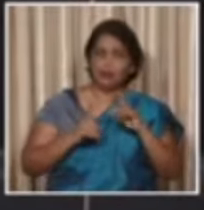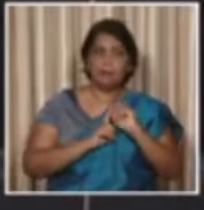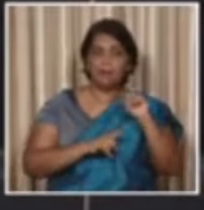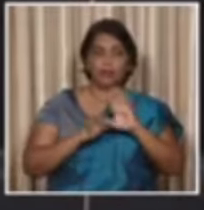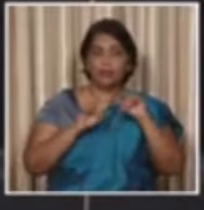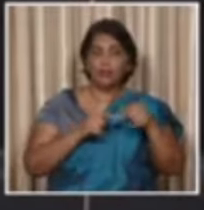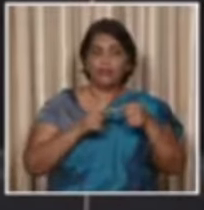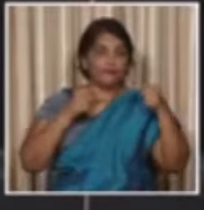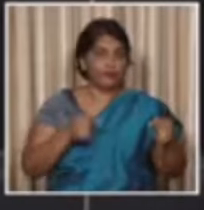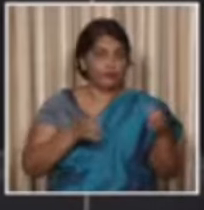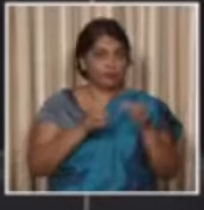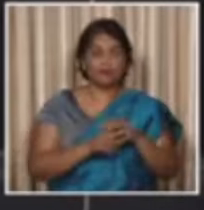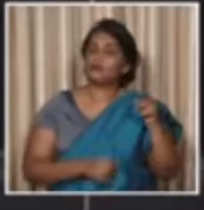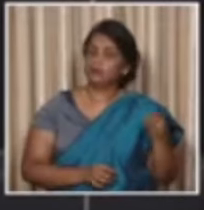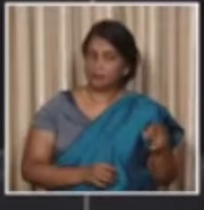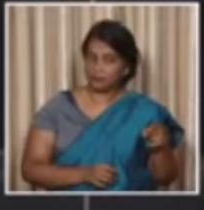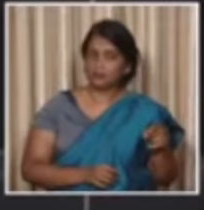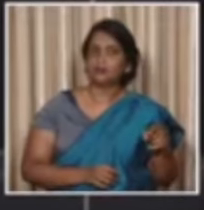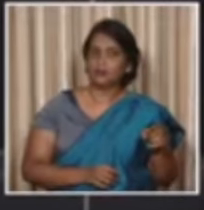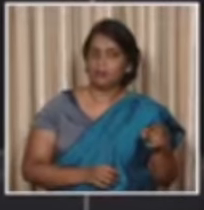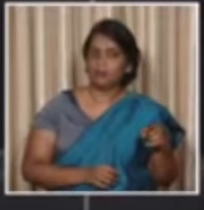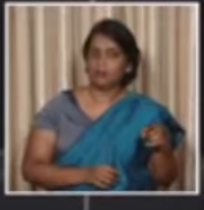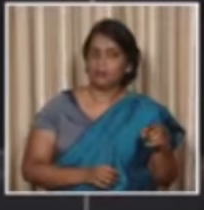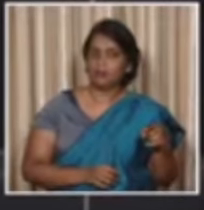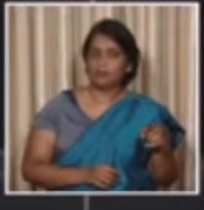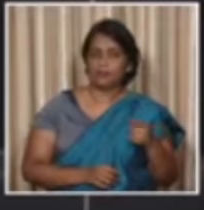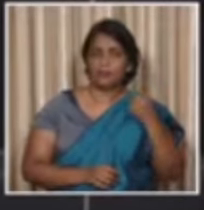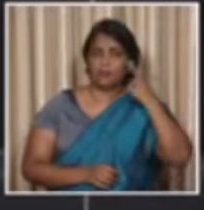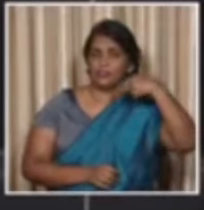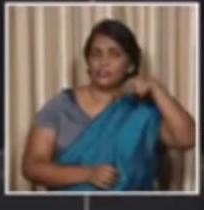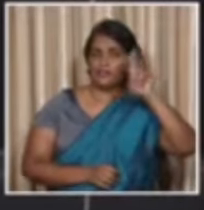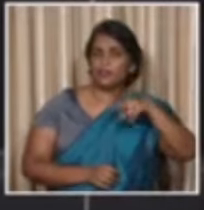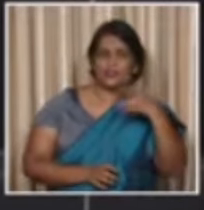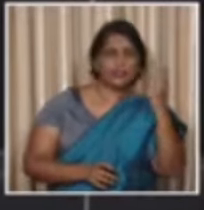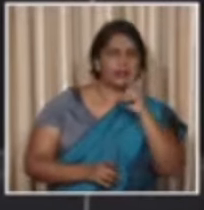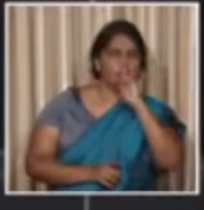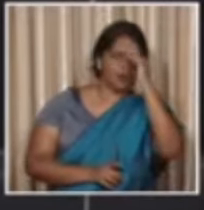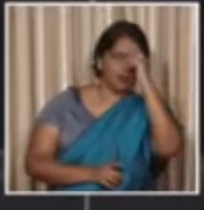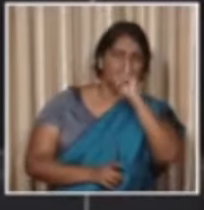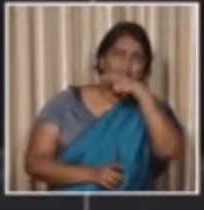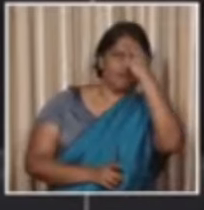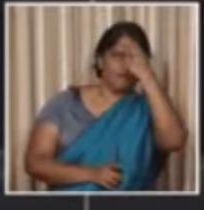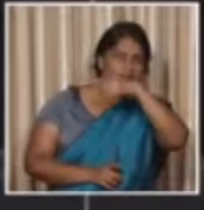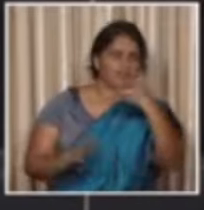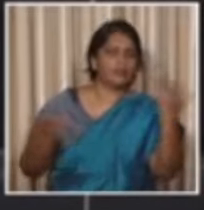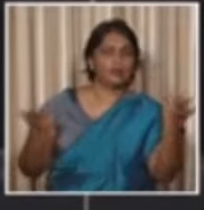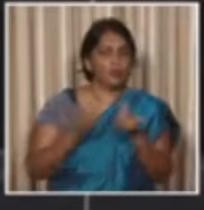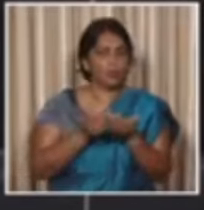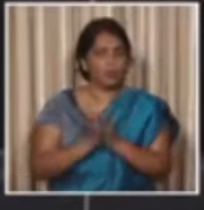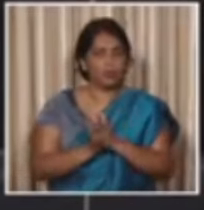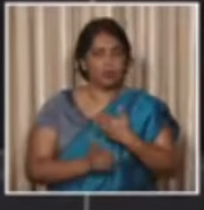මේ විරුද්ධ පක්ෂයේ ඉතාම විශ්වාසයක් නැහැ කියලා කතානායකතුමාට කියමින්